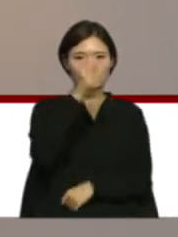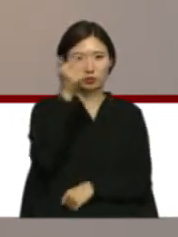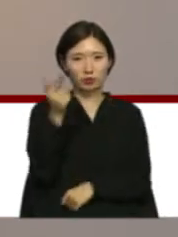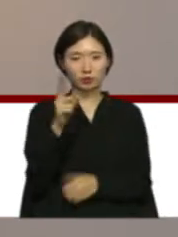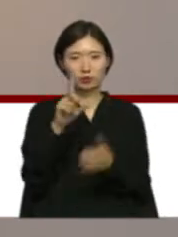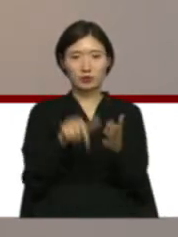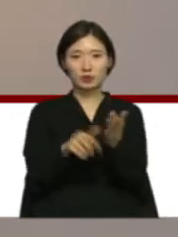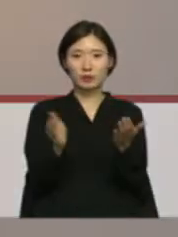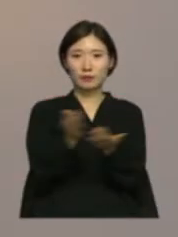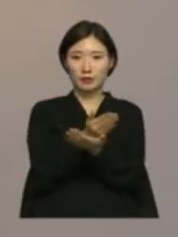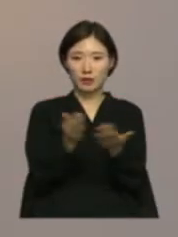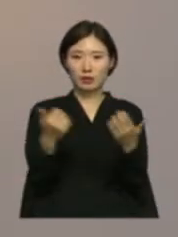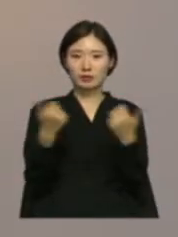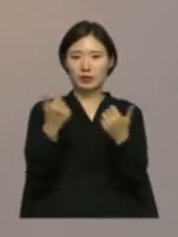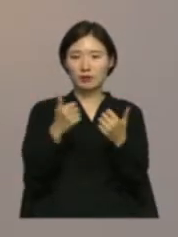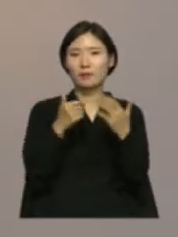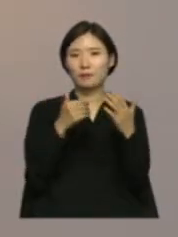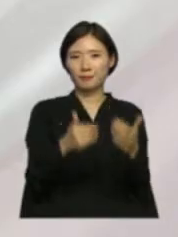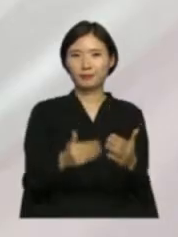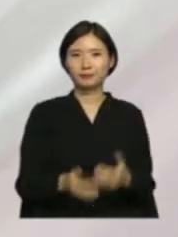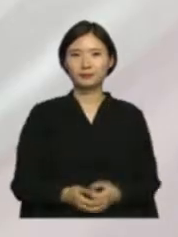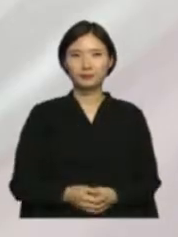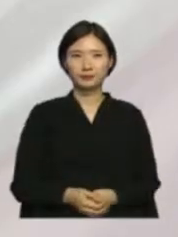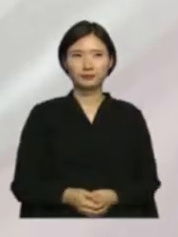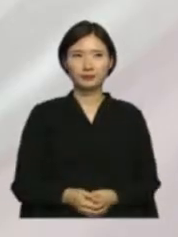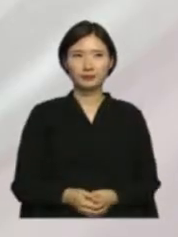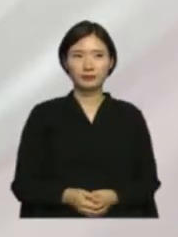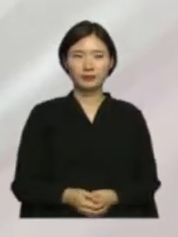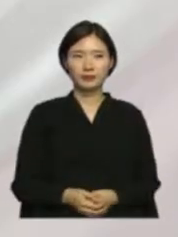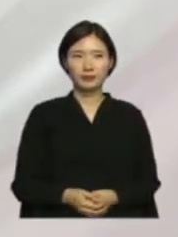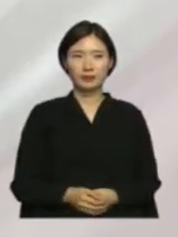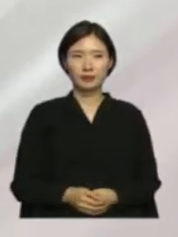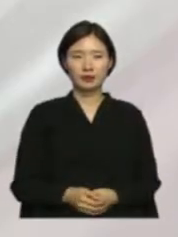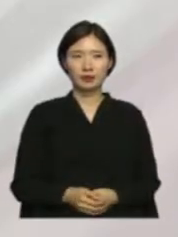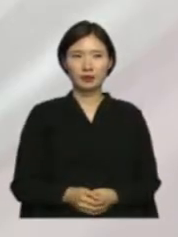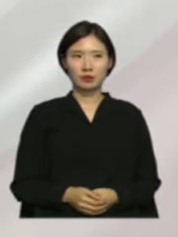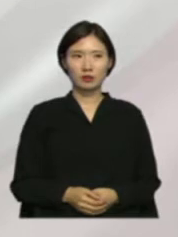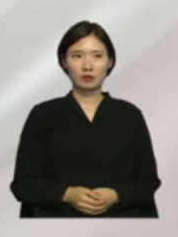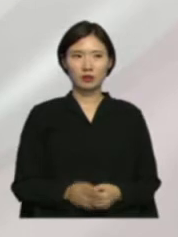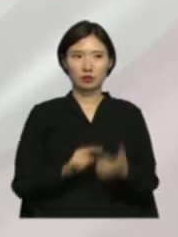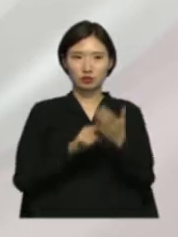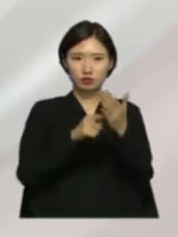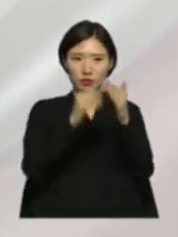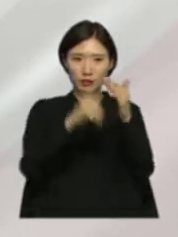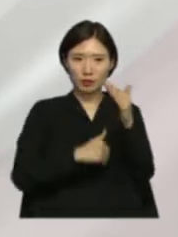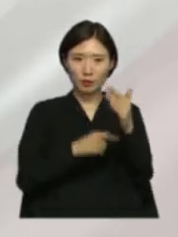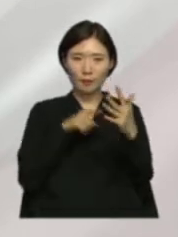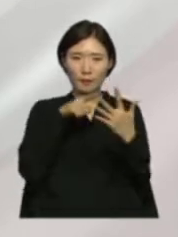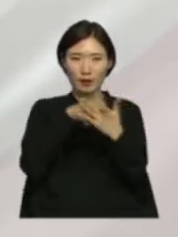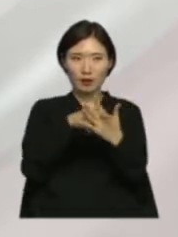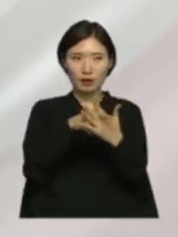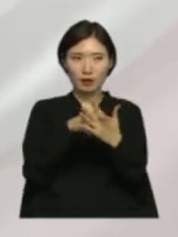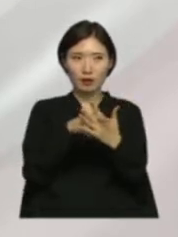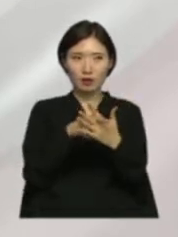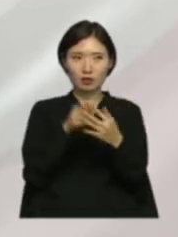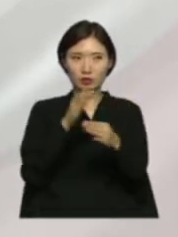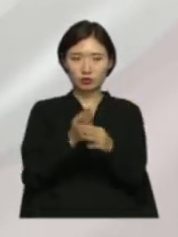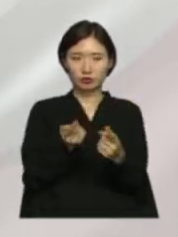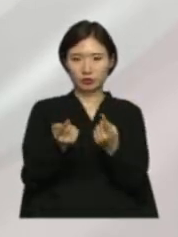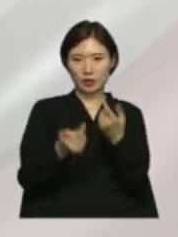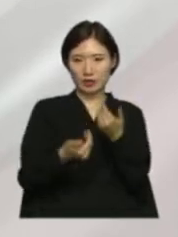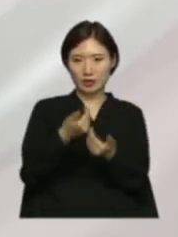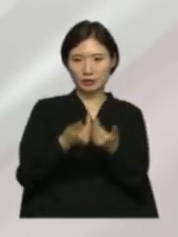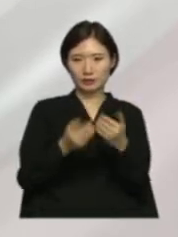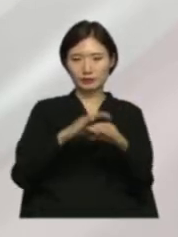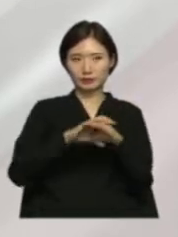시간을 나눠 상담을 진행합니다 인권 침해 주장 내용을 파악하고 당사자간 중재와 갈등해소